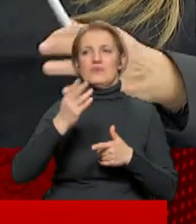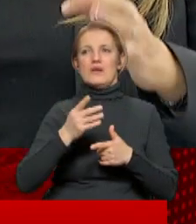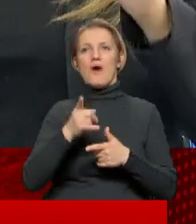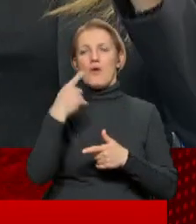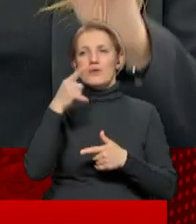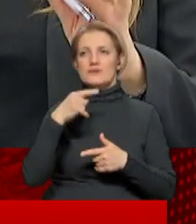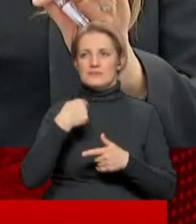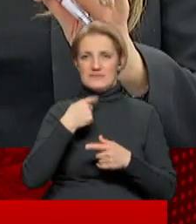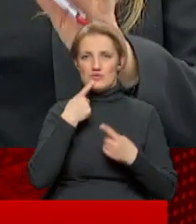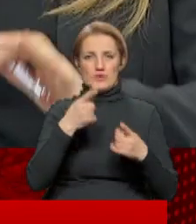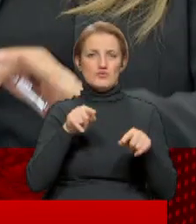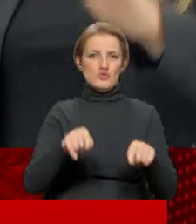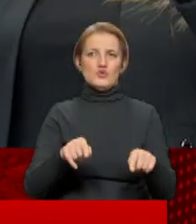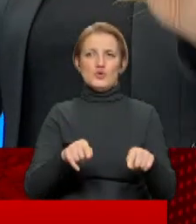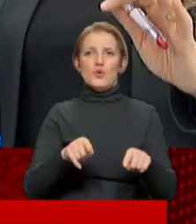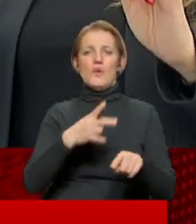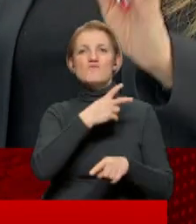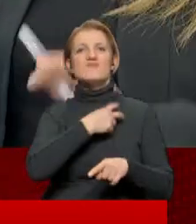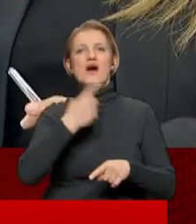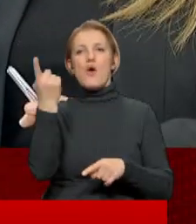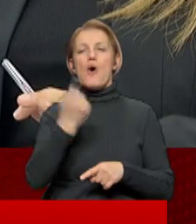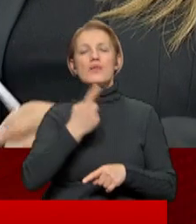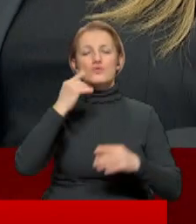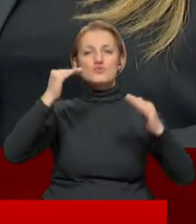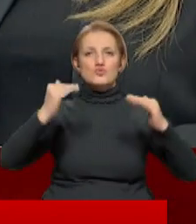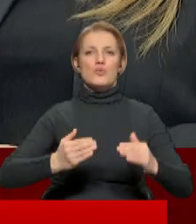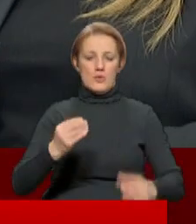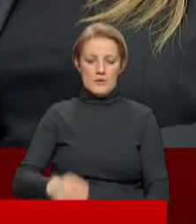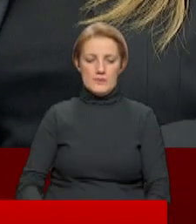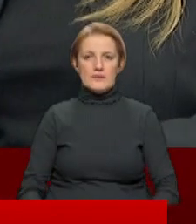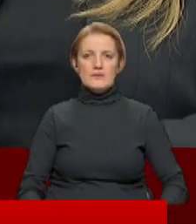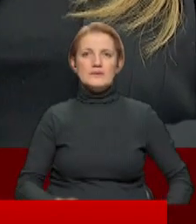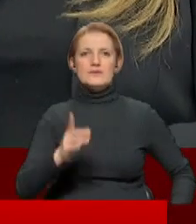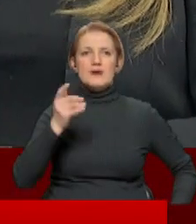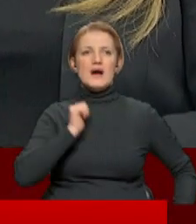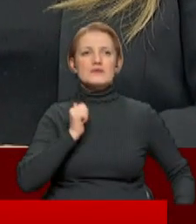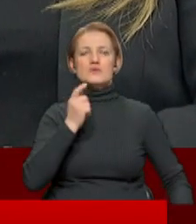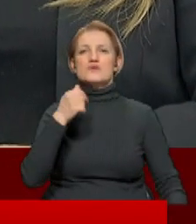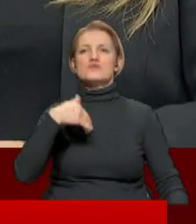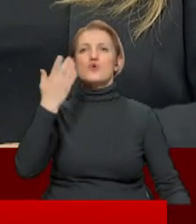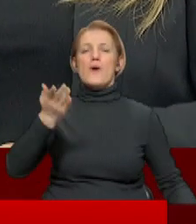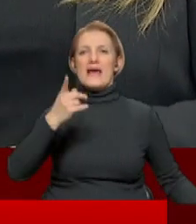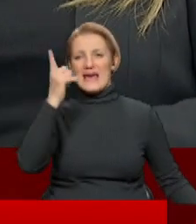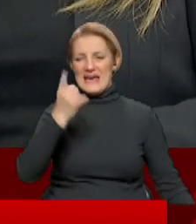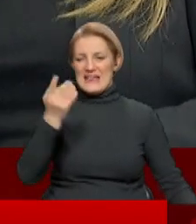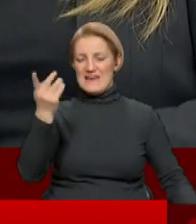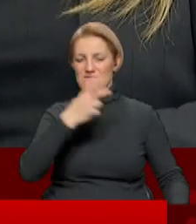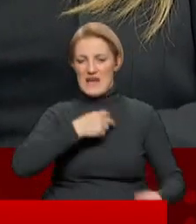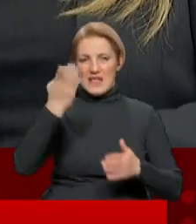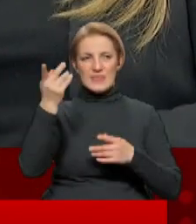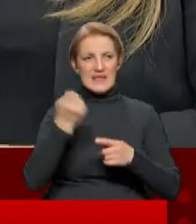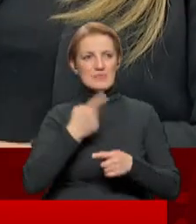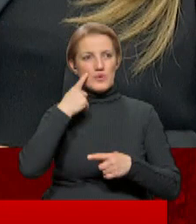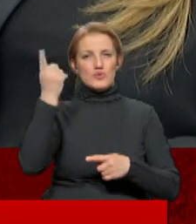olacaktık. Dolayısıyla bizim söylediğimiz şey şu, vergi oranlarını düşürmek zorundayız. Yani asgari ücret sonrası ilk vergi dilimi %10'a